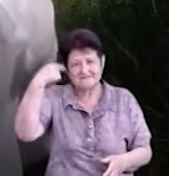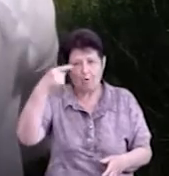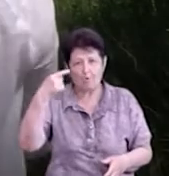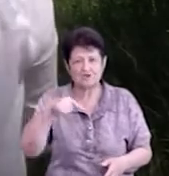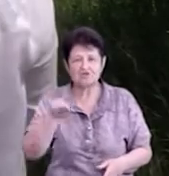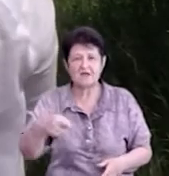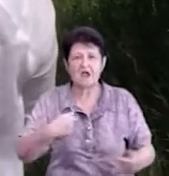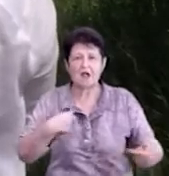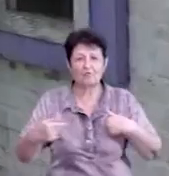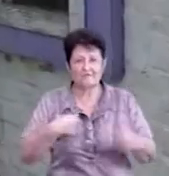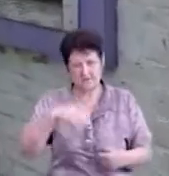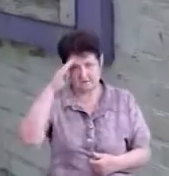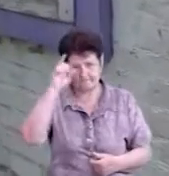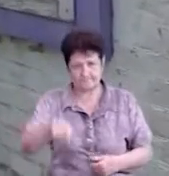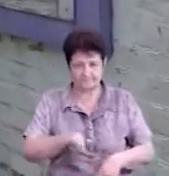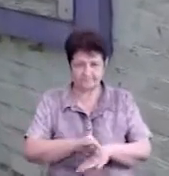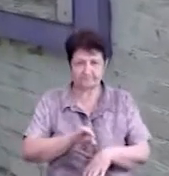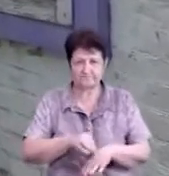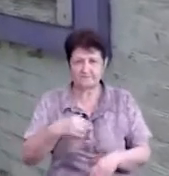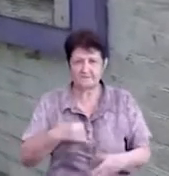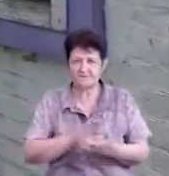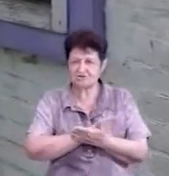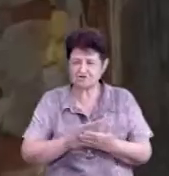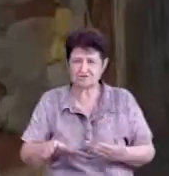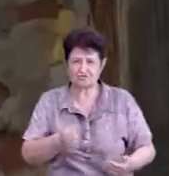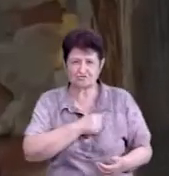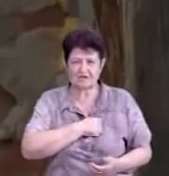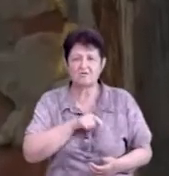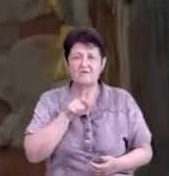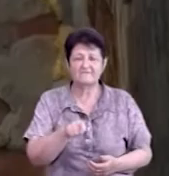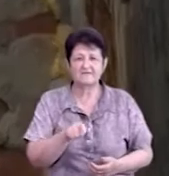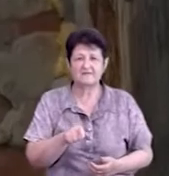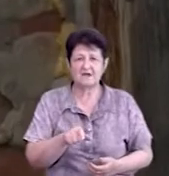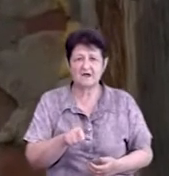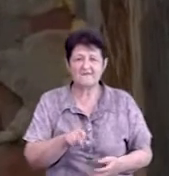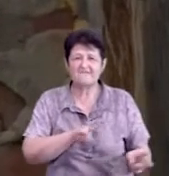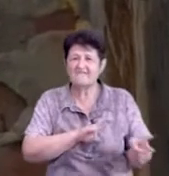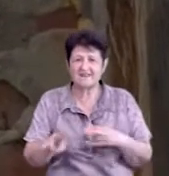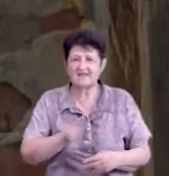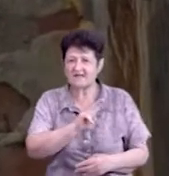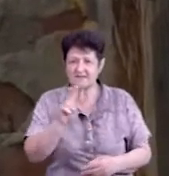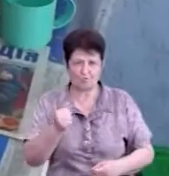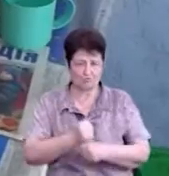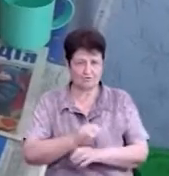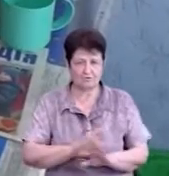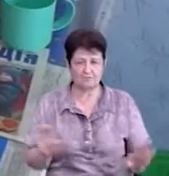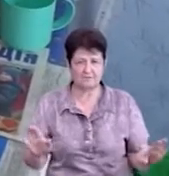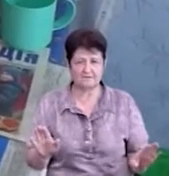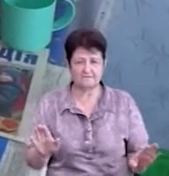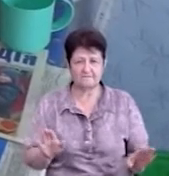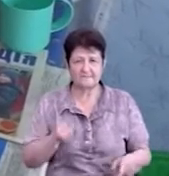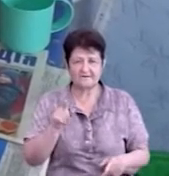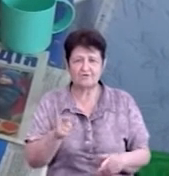катування хворої людини. Просто мені жалко чисто по-людськи. Вона нікому, ну, вреда такого вона нікому не приносить. Зачиталася